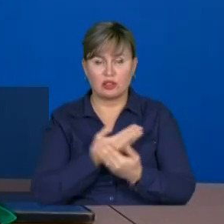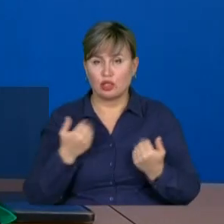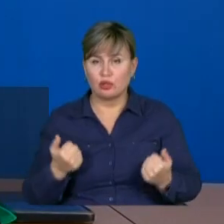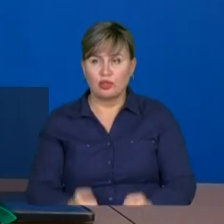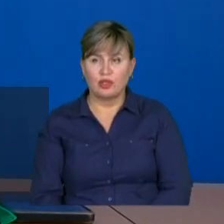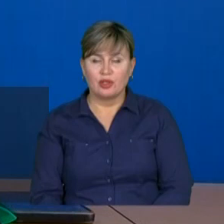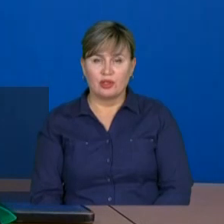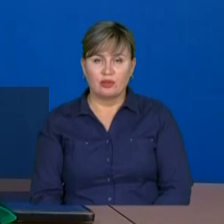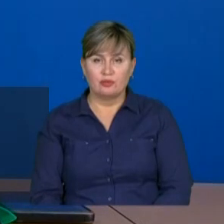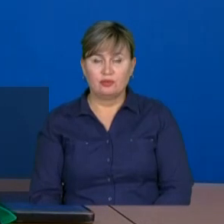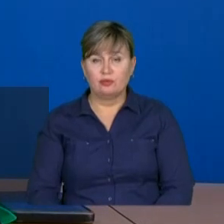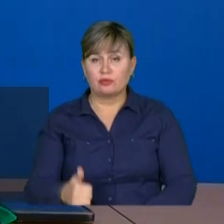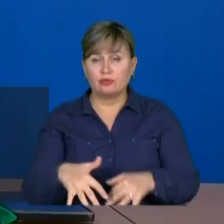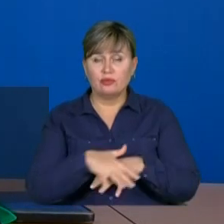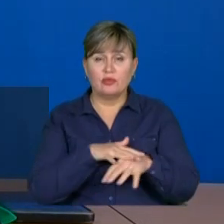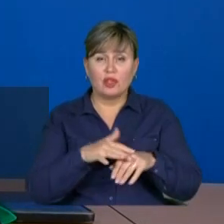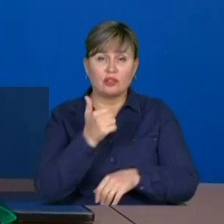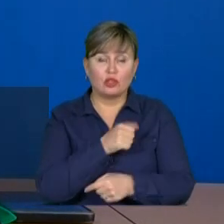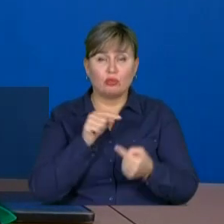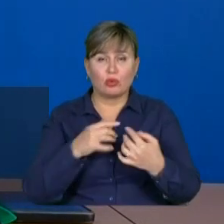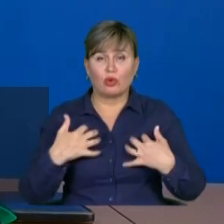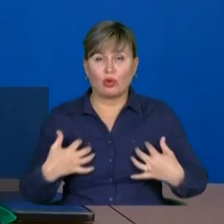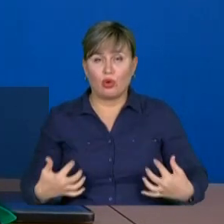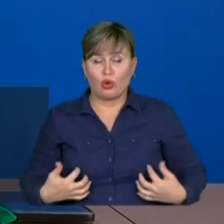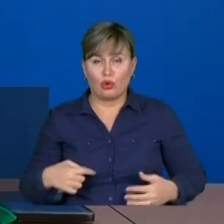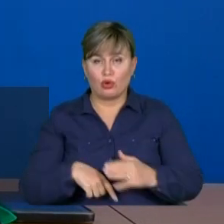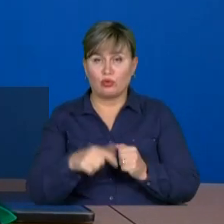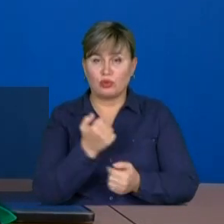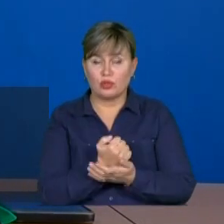ходе дополнительной массовой иммунизации против кори в области привито